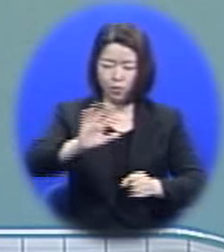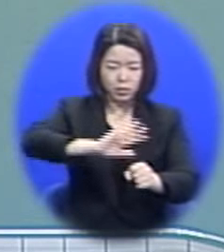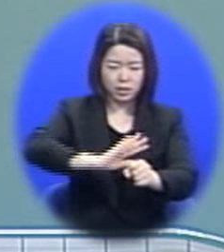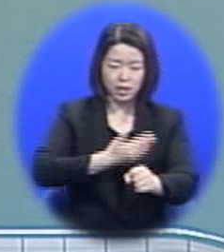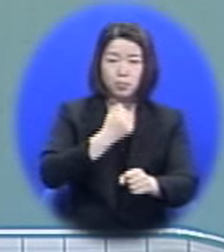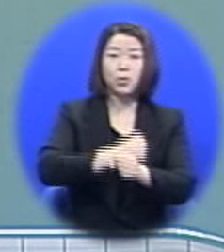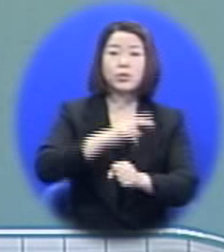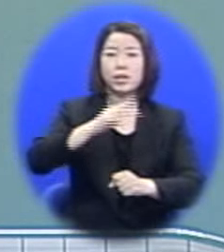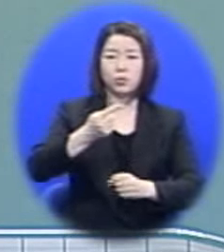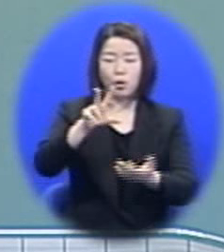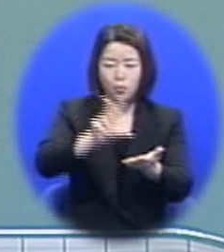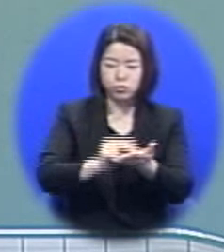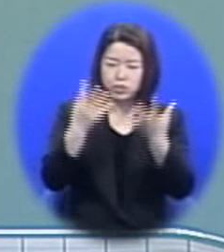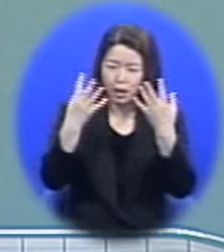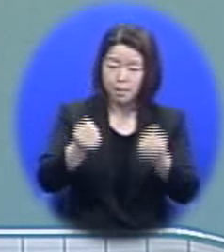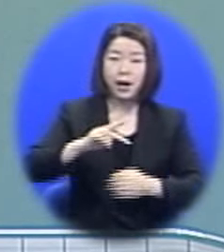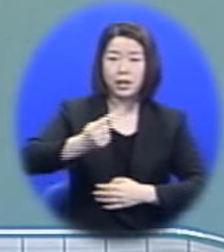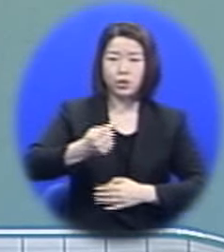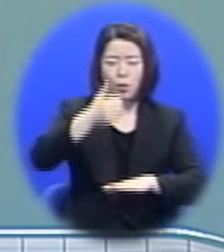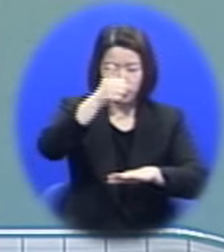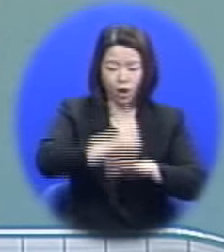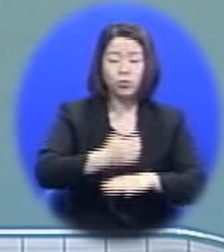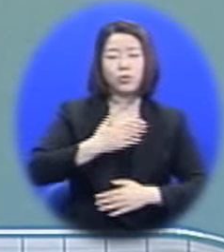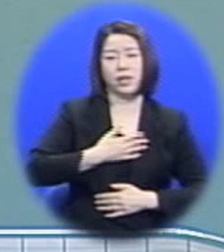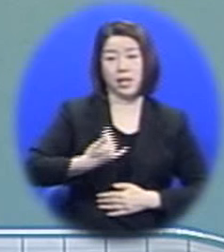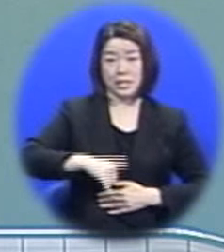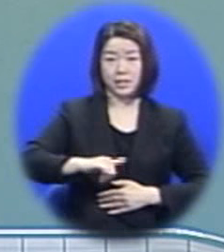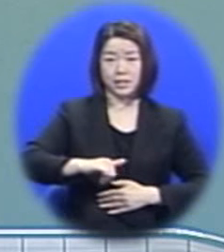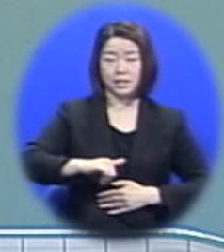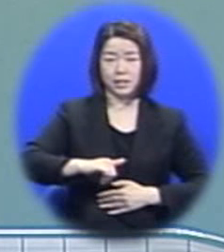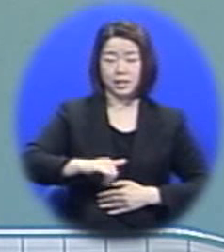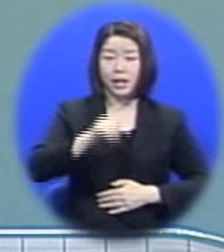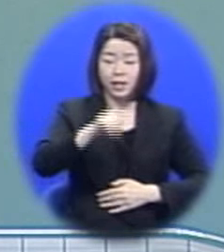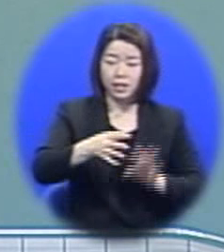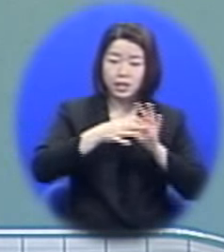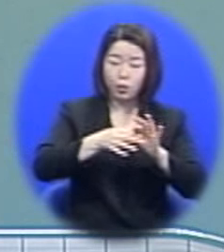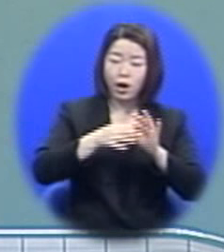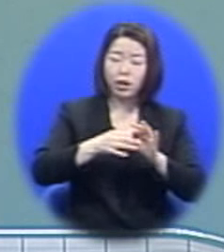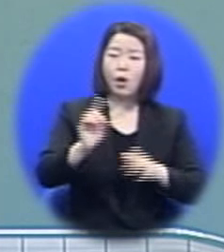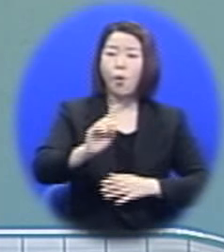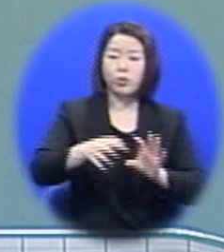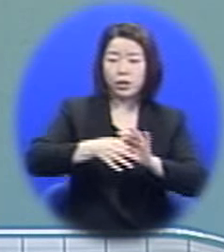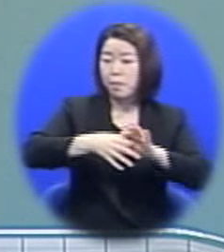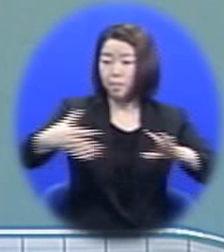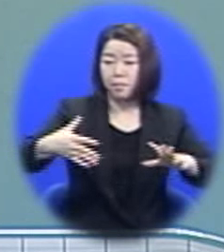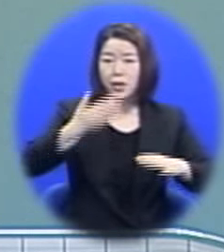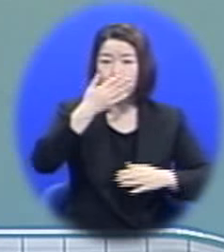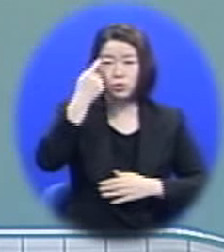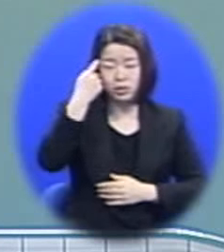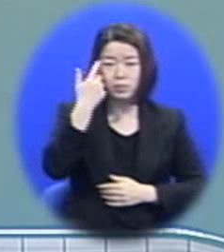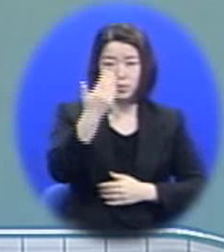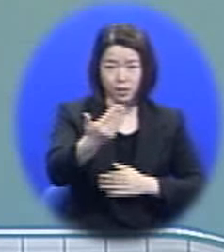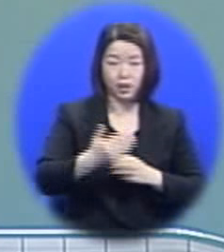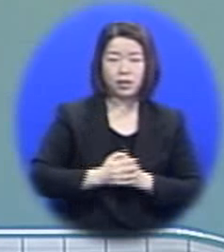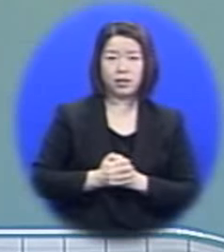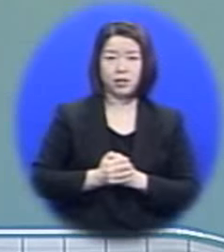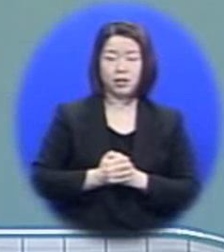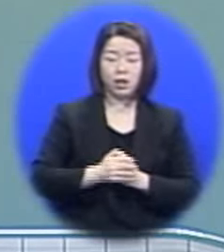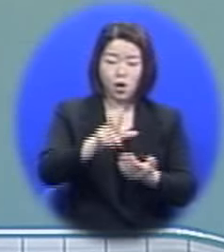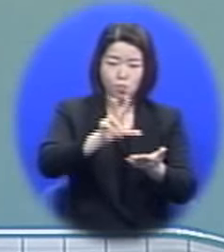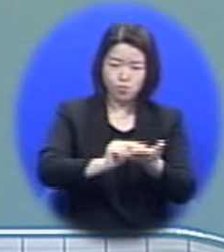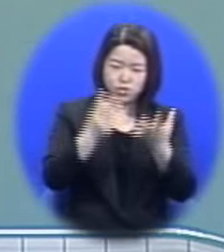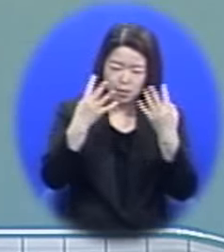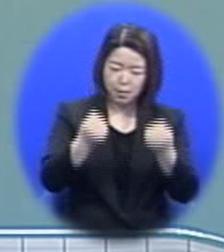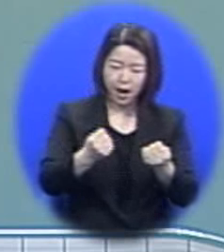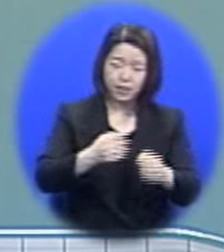문제가 많아도 결국은 내 자식인 거예요.이 관계를 어떻게 끊습니까? 그러니 많은